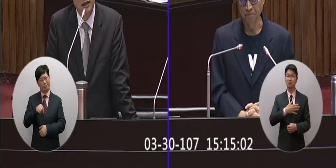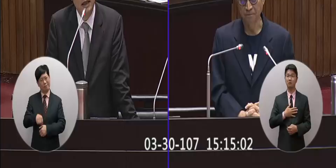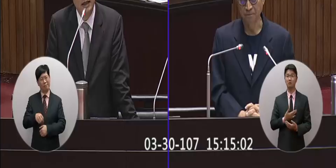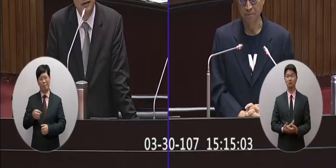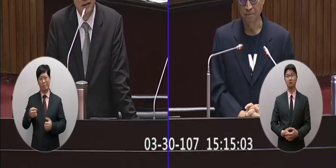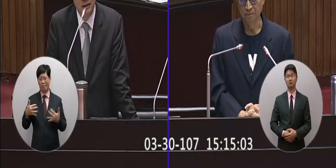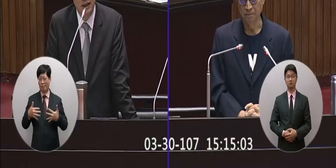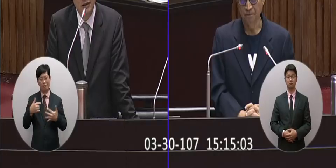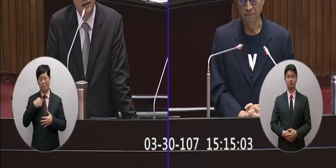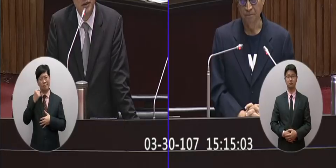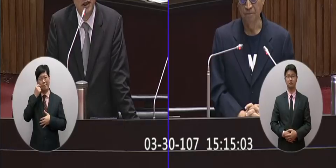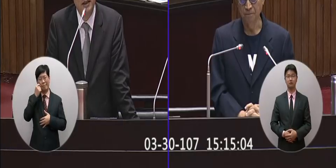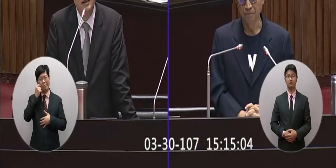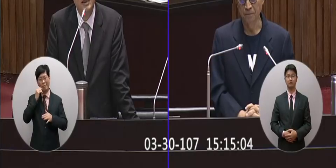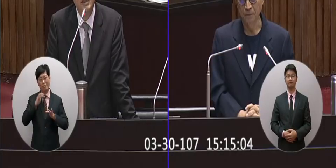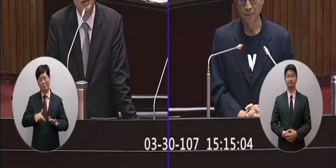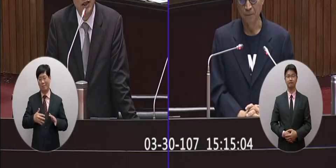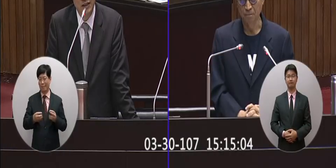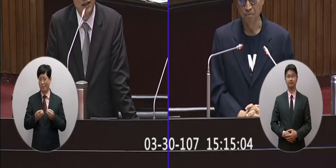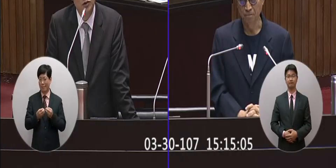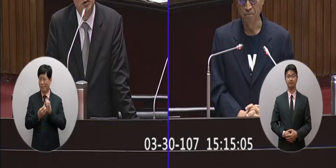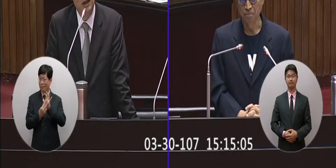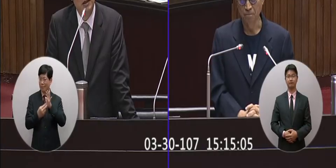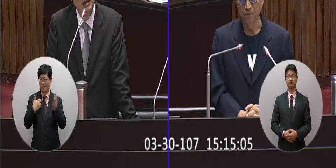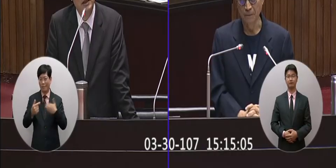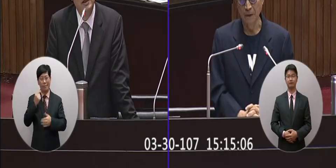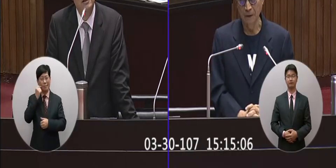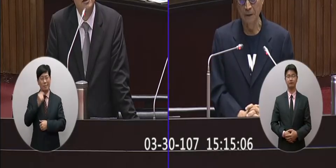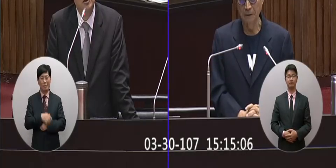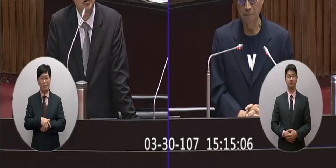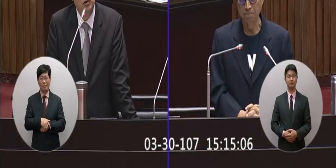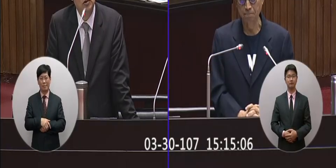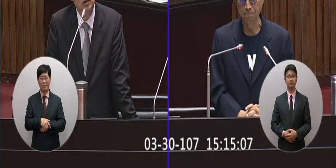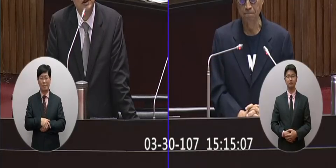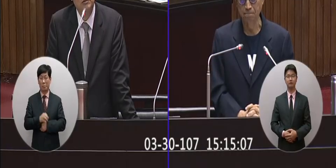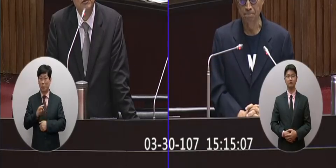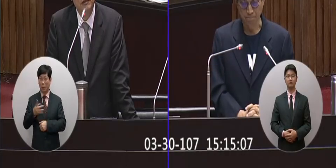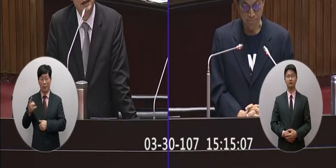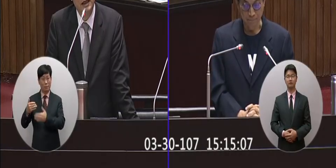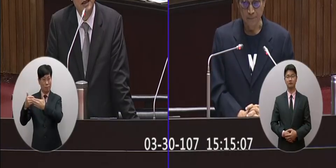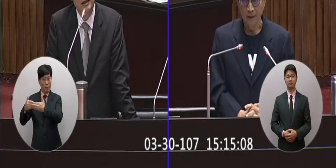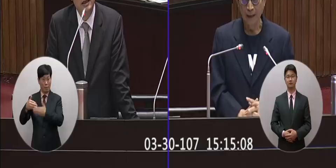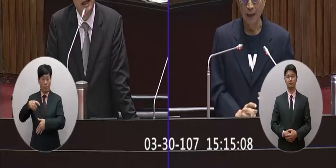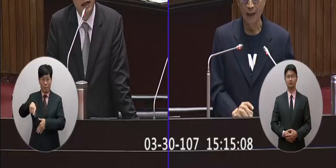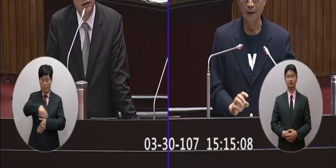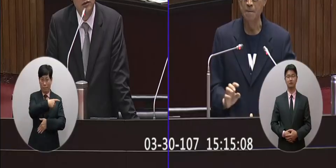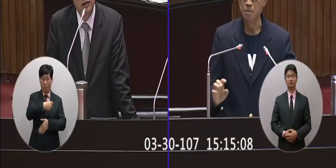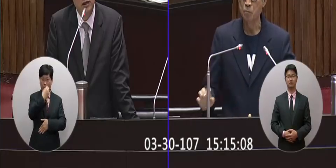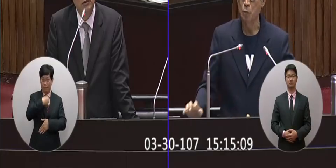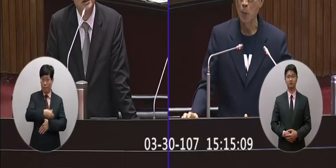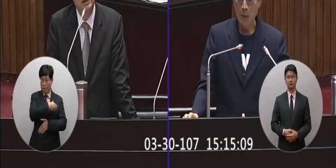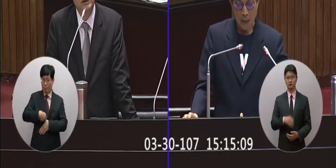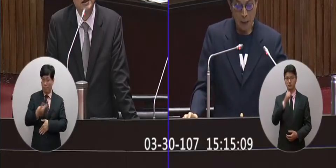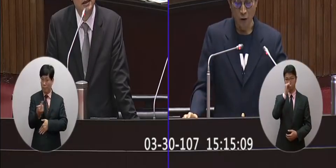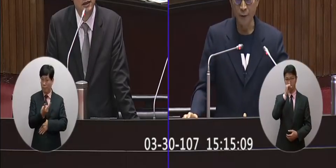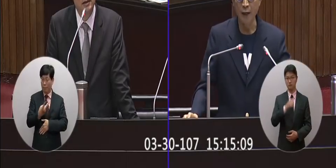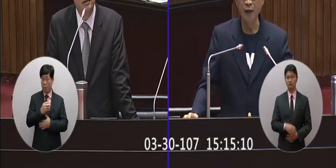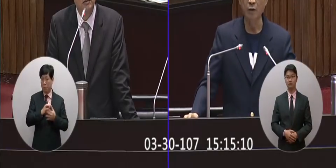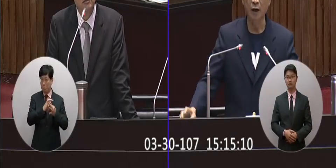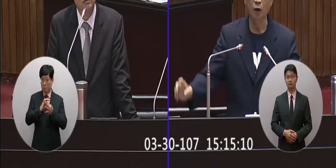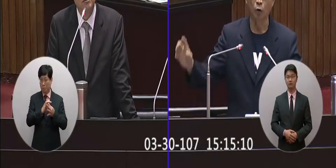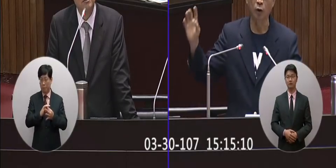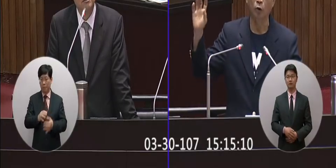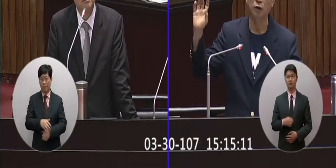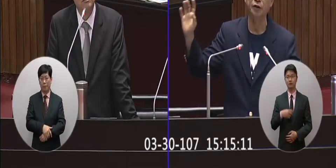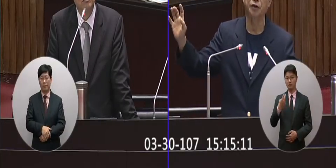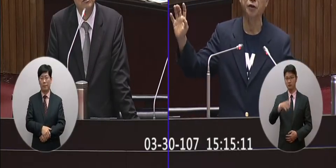这个很难在这边讲清楚了哈，因为中国跟梵蒂冈两国之间的关系，其实